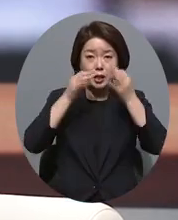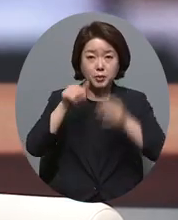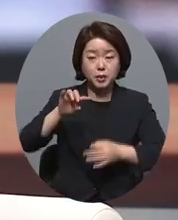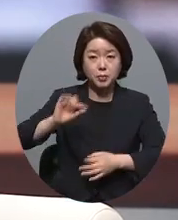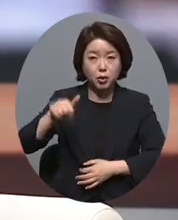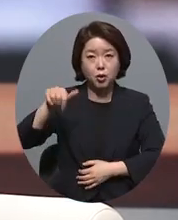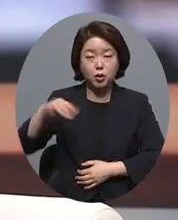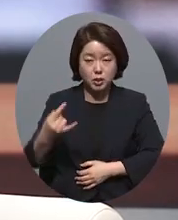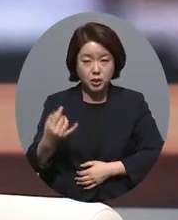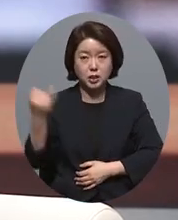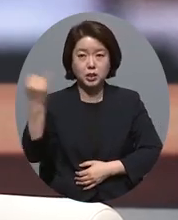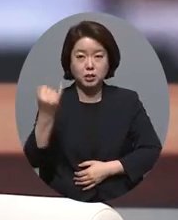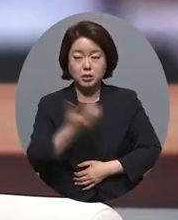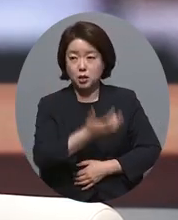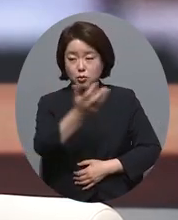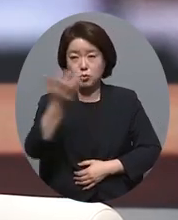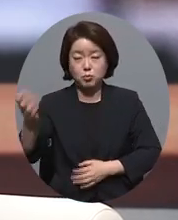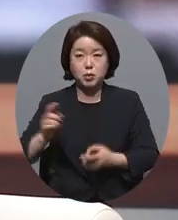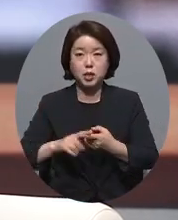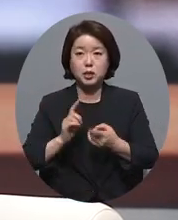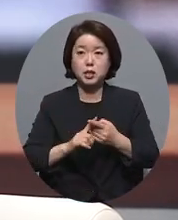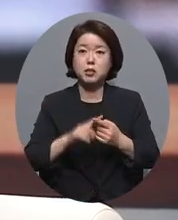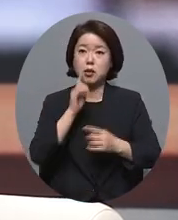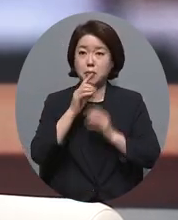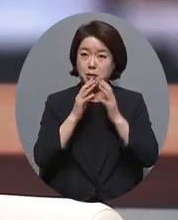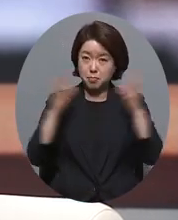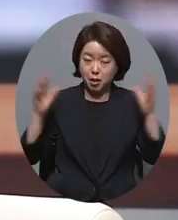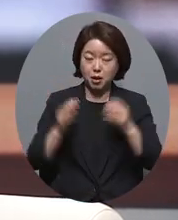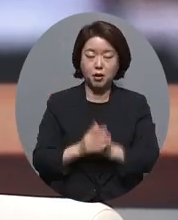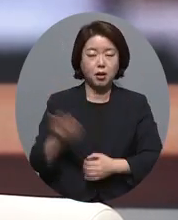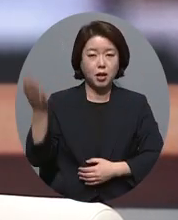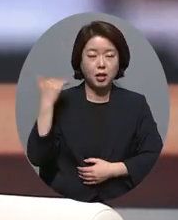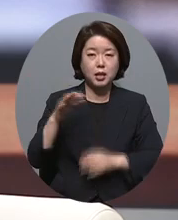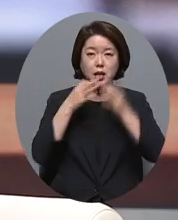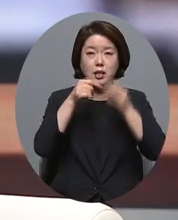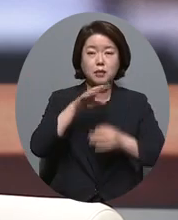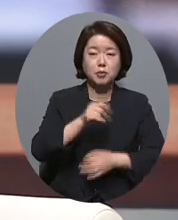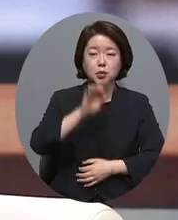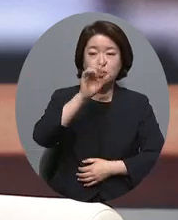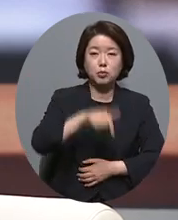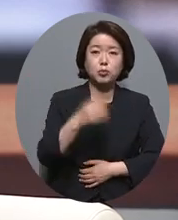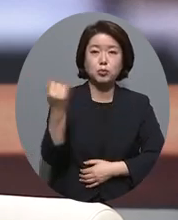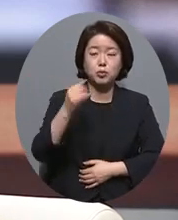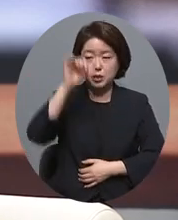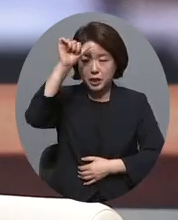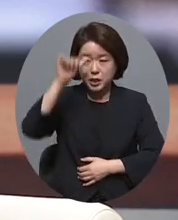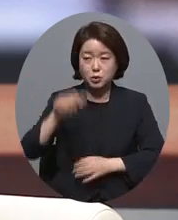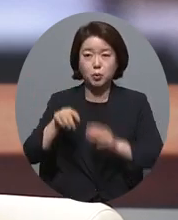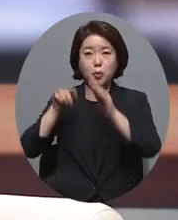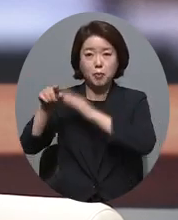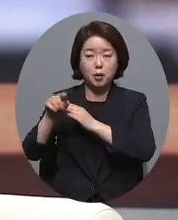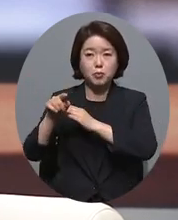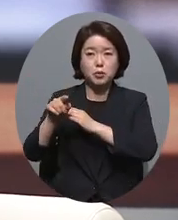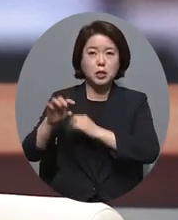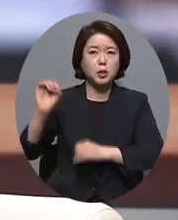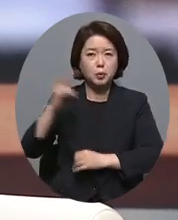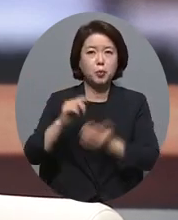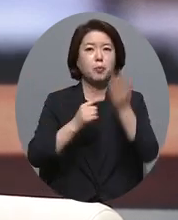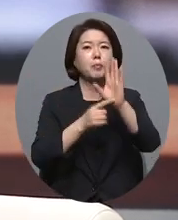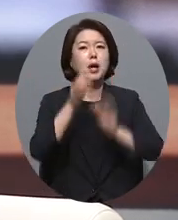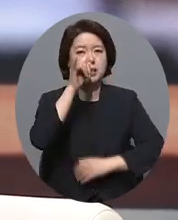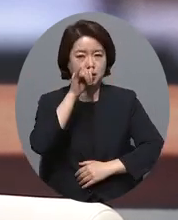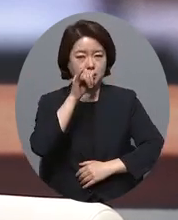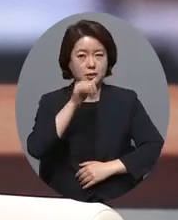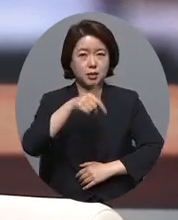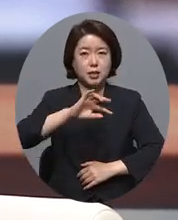순방을 두고도 야당의 질태가 굉장히 많았었죠 그때도 김정숙 여사의 또 인도 방문 논란이 소환되기도 했었는데 진중관